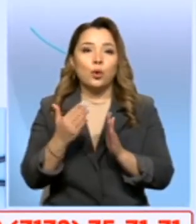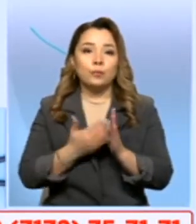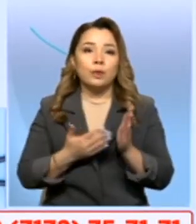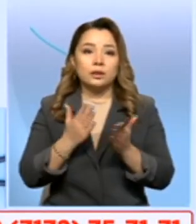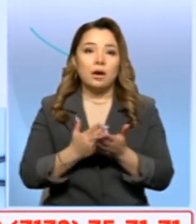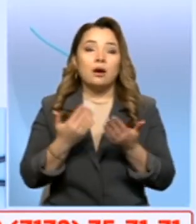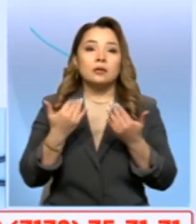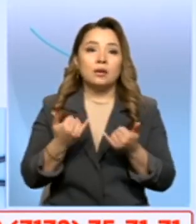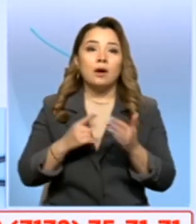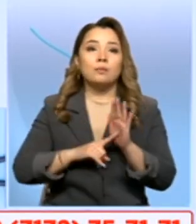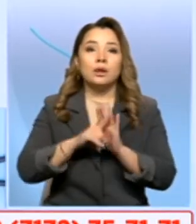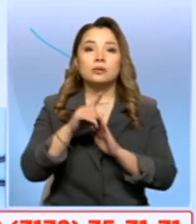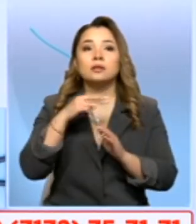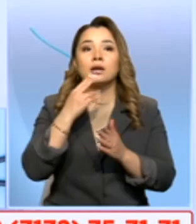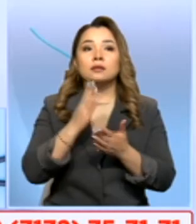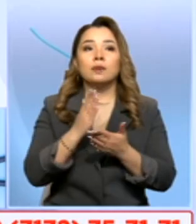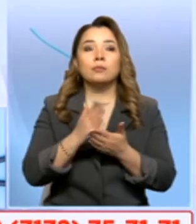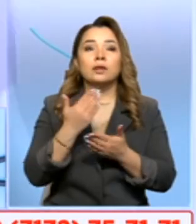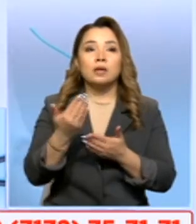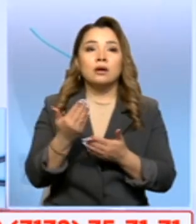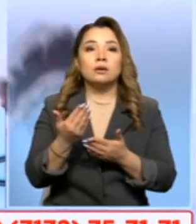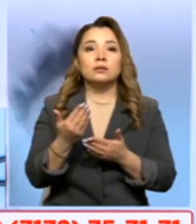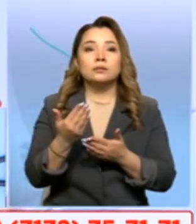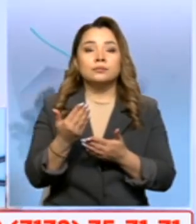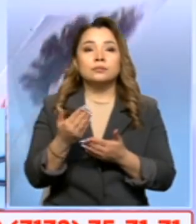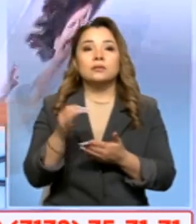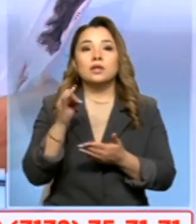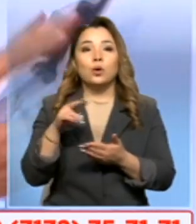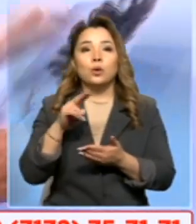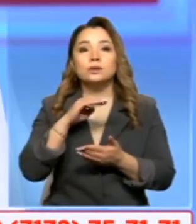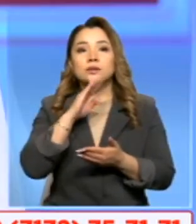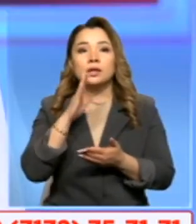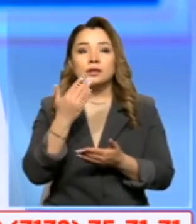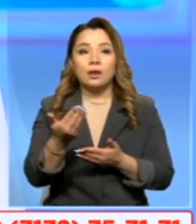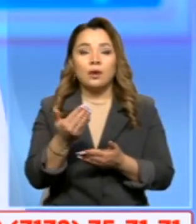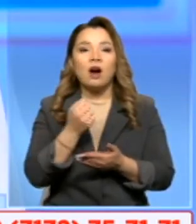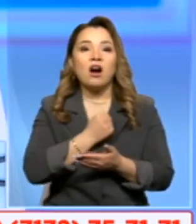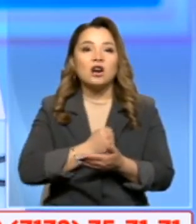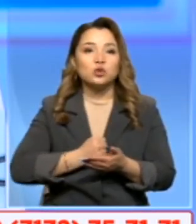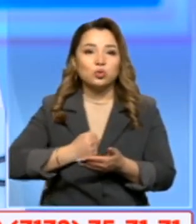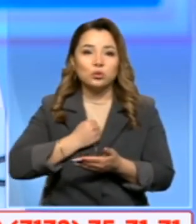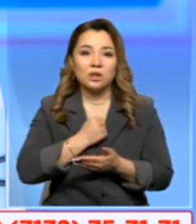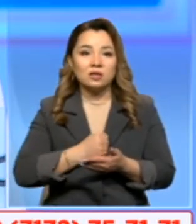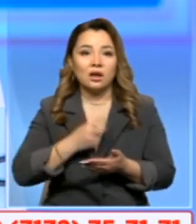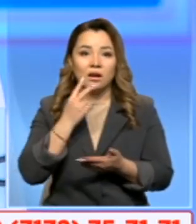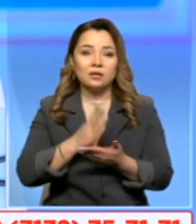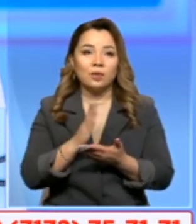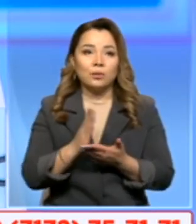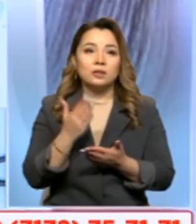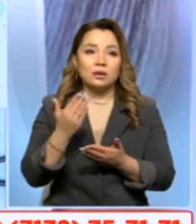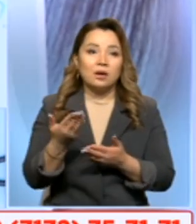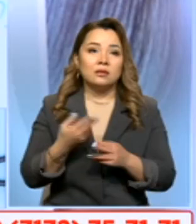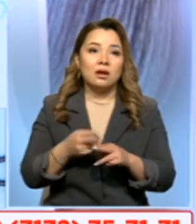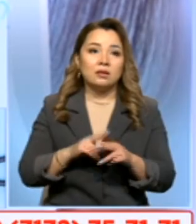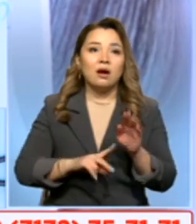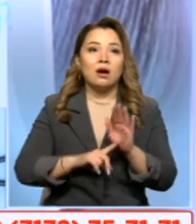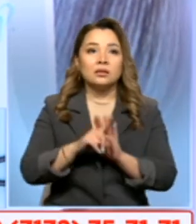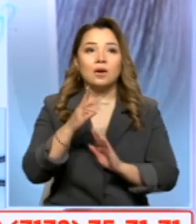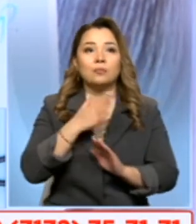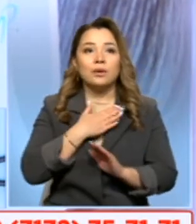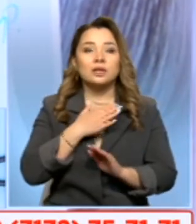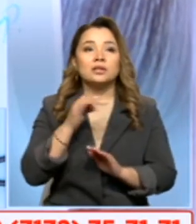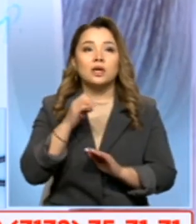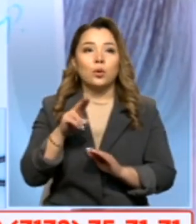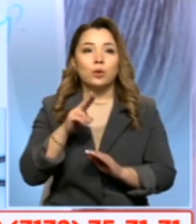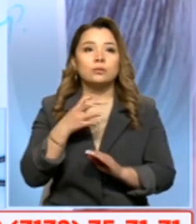Ең бастысы, байқаңыздар, осы йод жетіспеген кезде бізде ашушаңдық пайда болады. Ең бастысы, әрине, ол бірінші